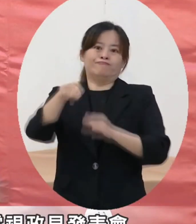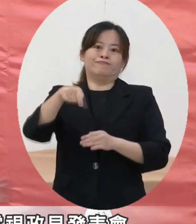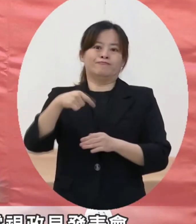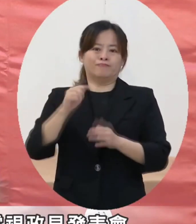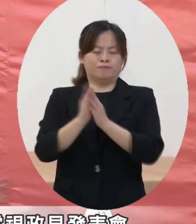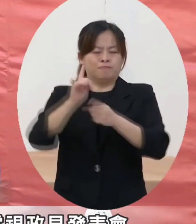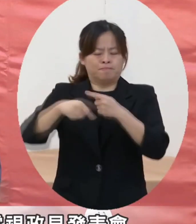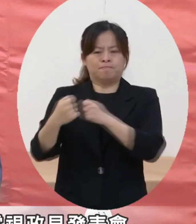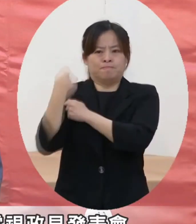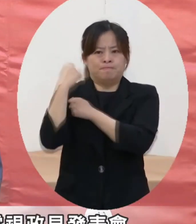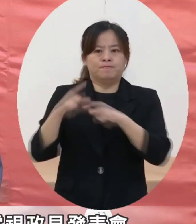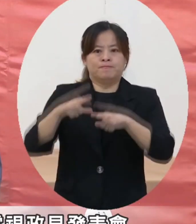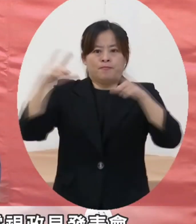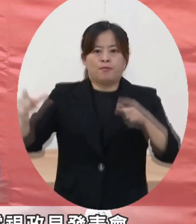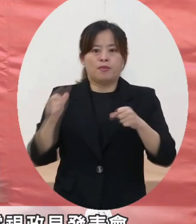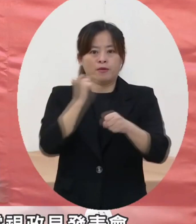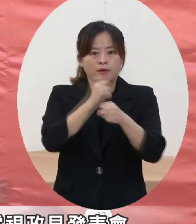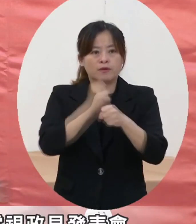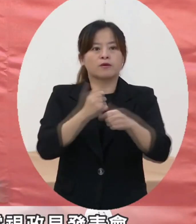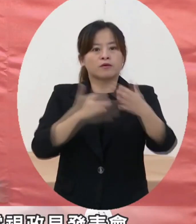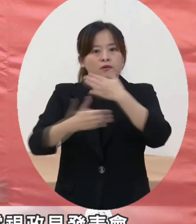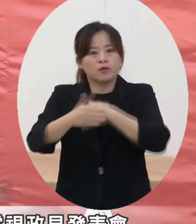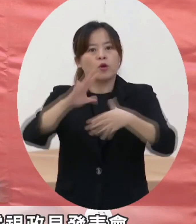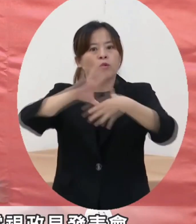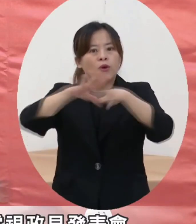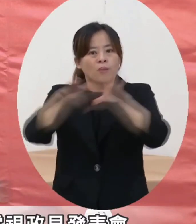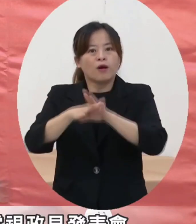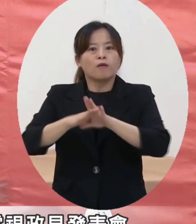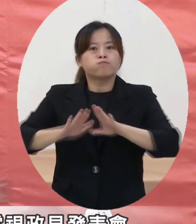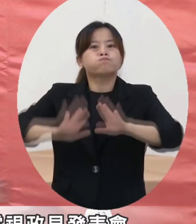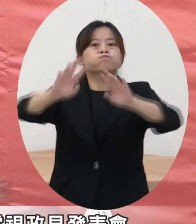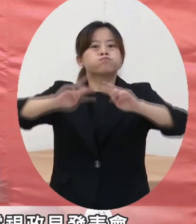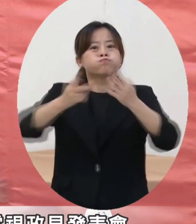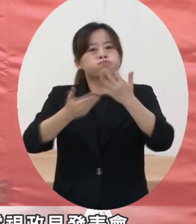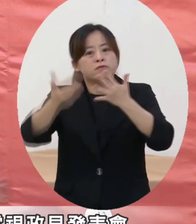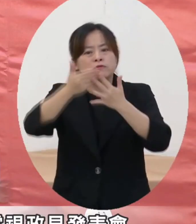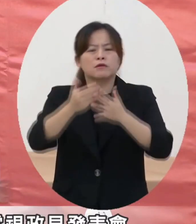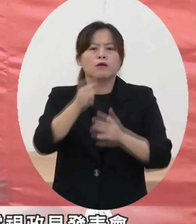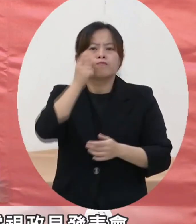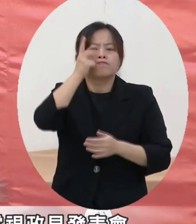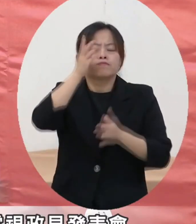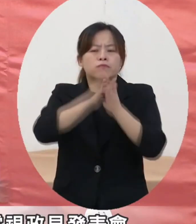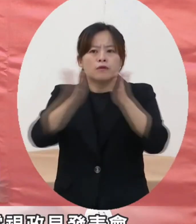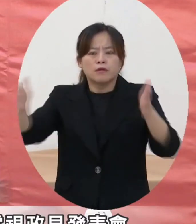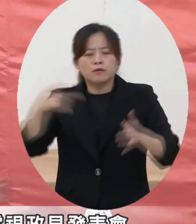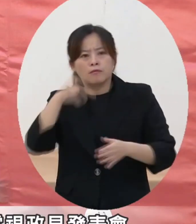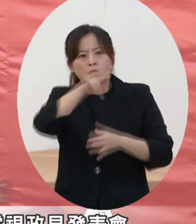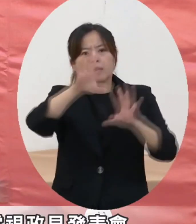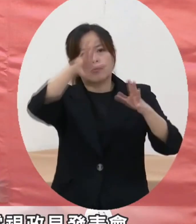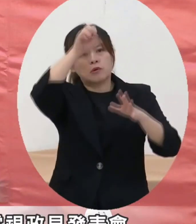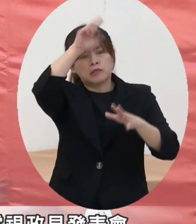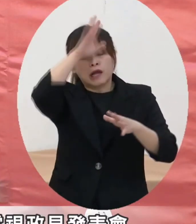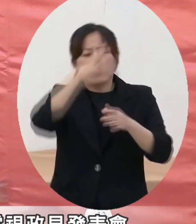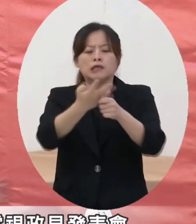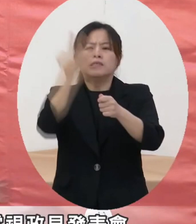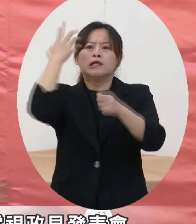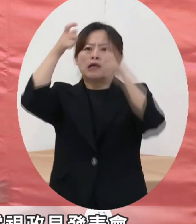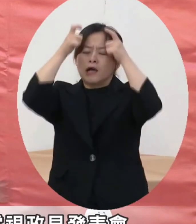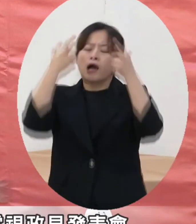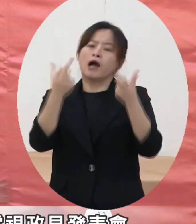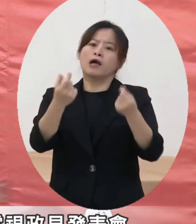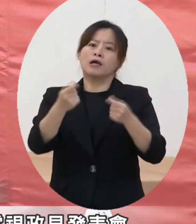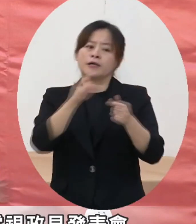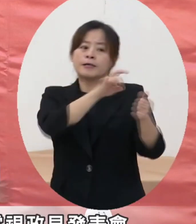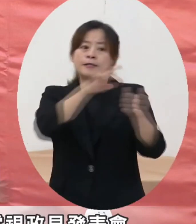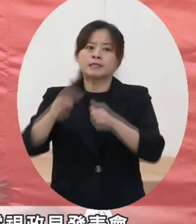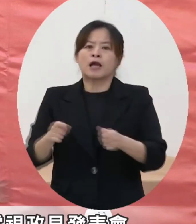任扩大力量，让产业、交通、文化大进化。过去几个月，我看见国民党和4年前的高雄一样，